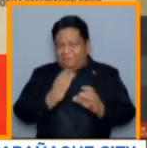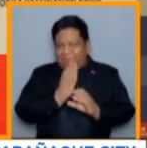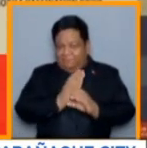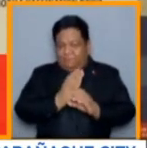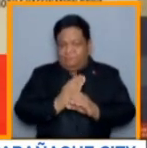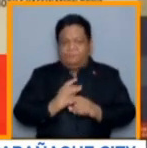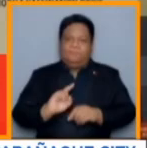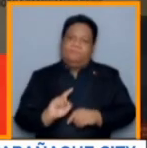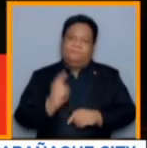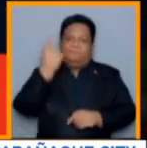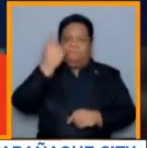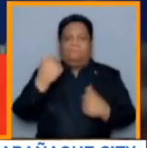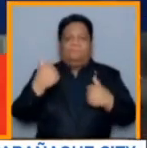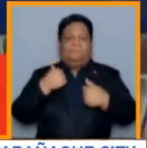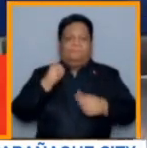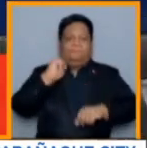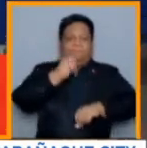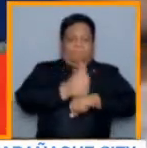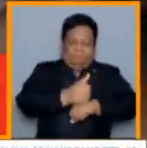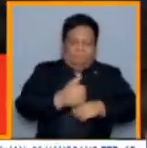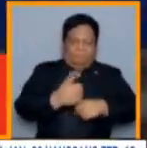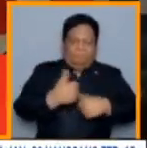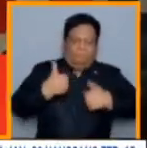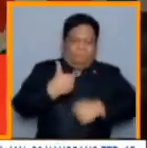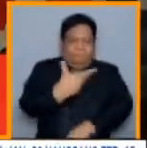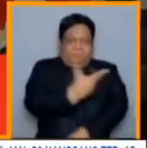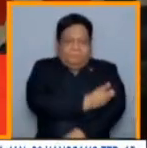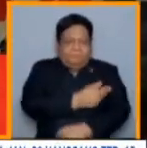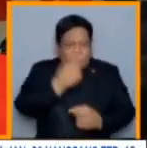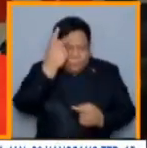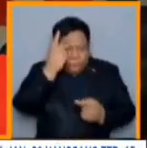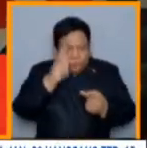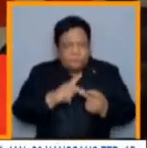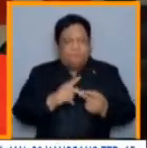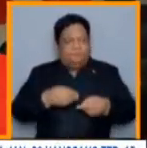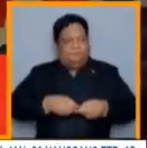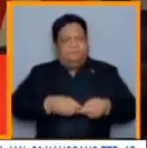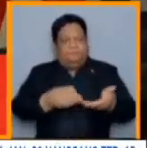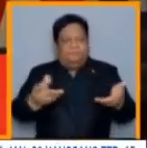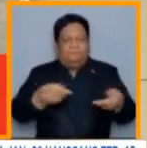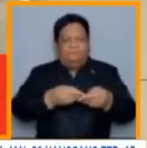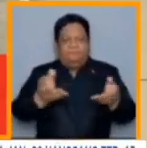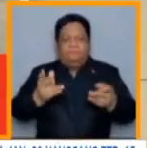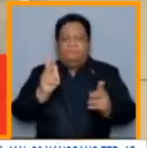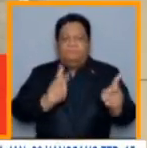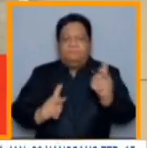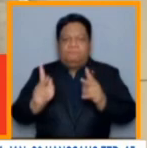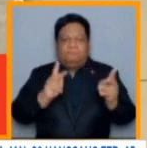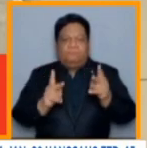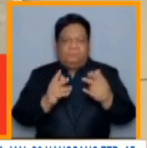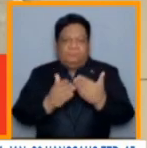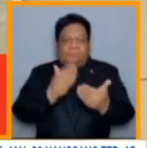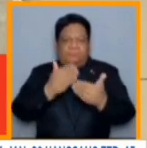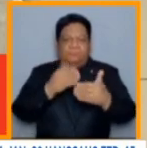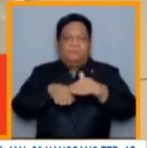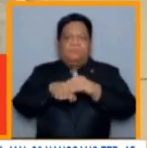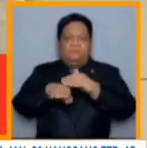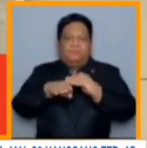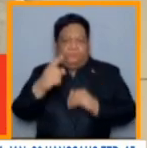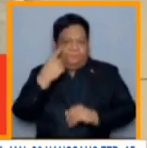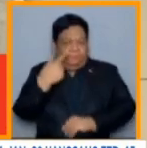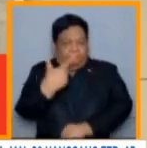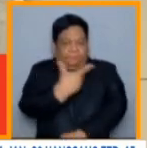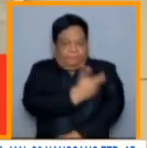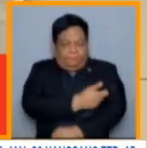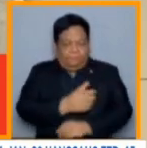sa mga pasahero ang bakunahan lalo na't ipinatutupad ang no vaccination, no ride policy. Nagamit po namin kung saan kami magta-travel. Hindi